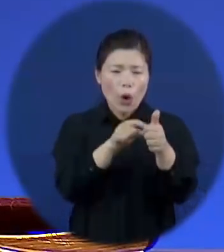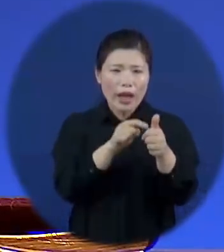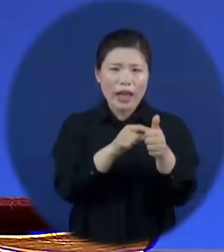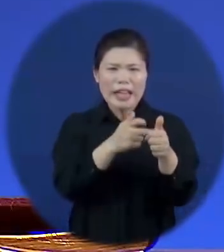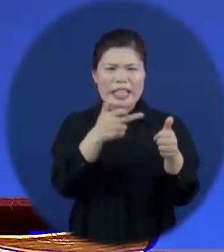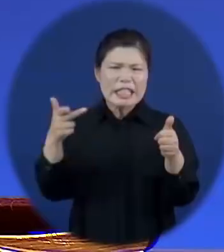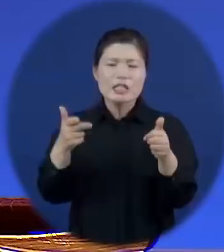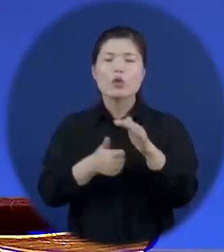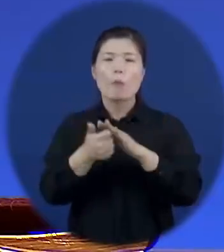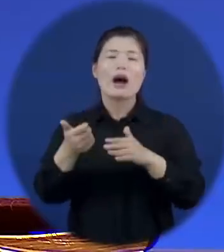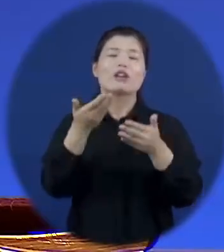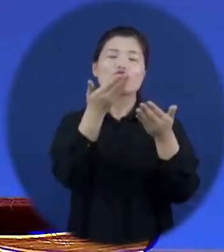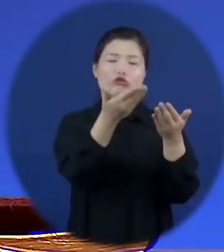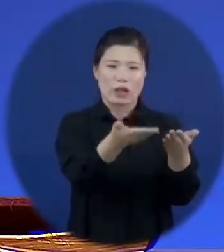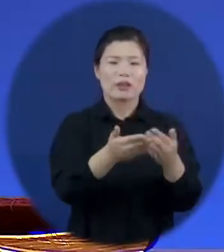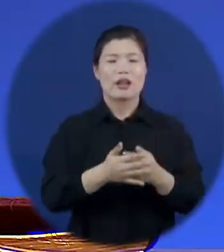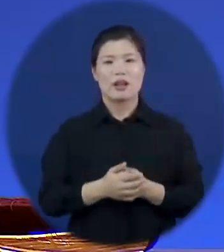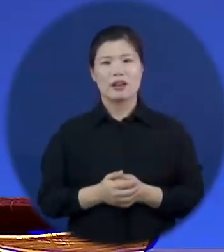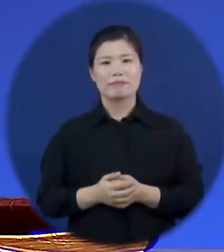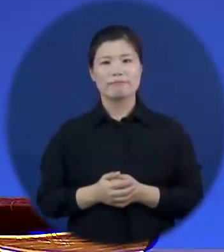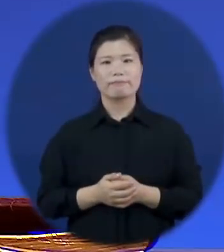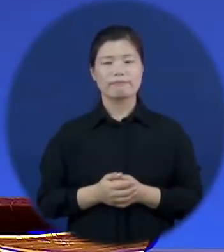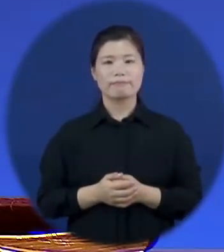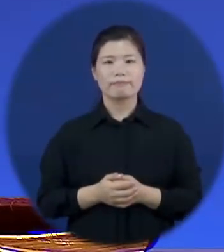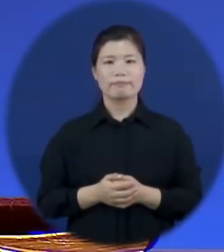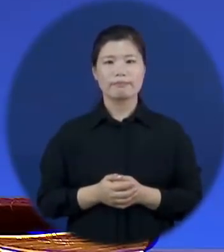주겠다. 큰 소망을 주겠다.